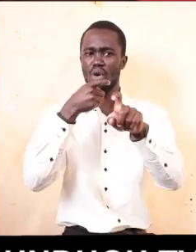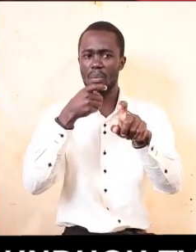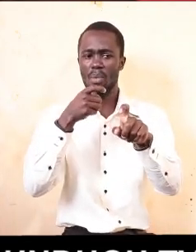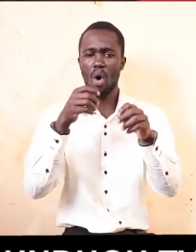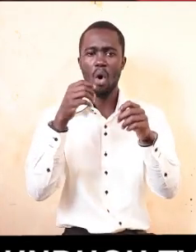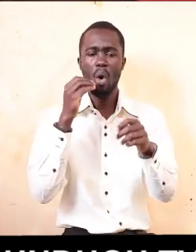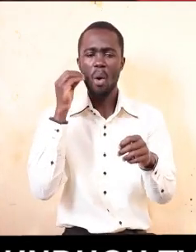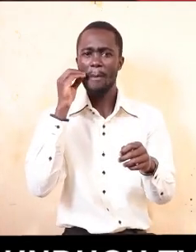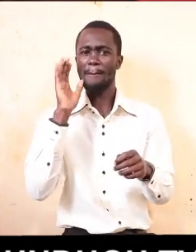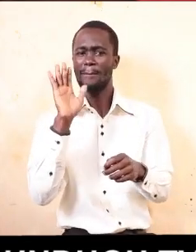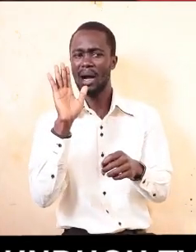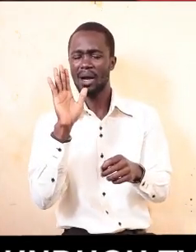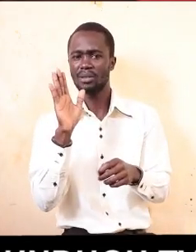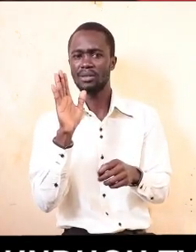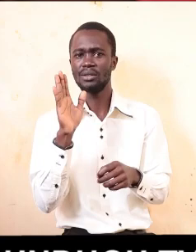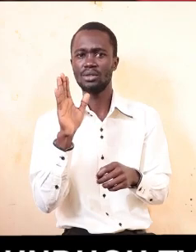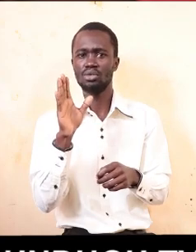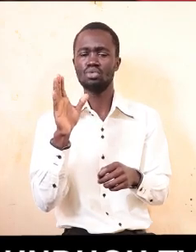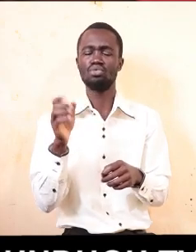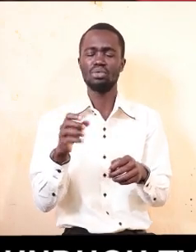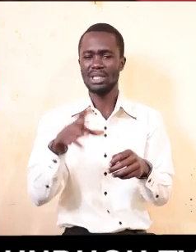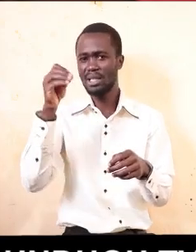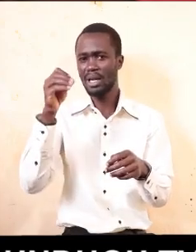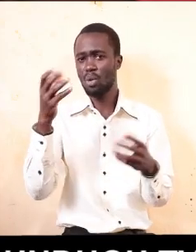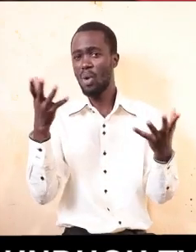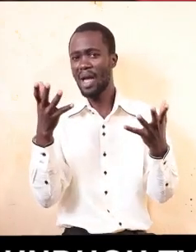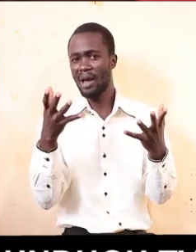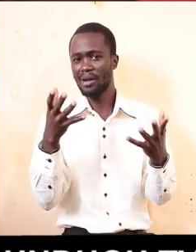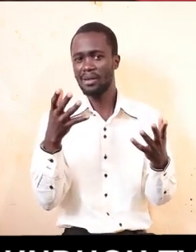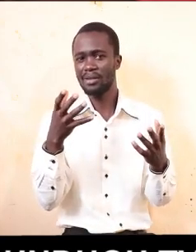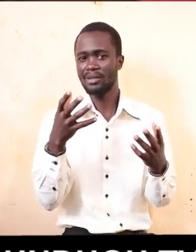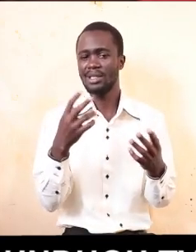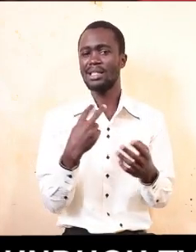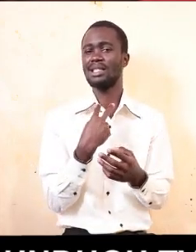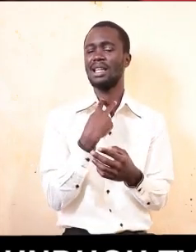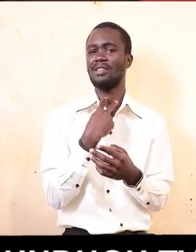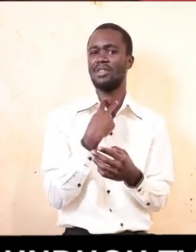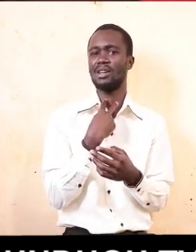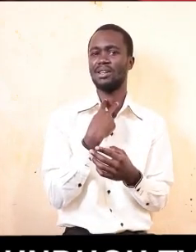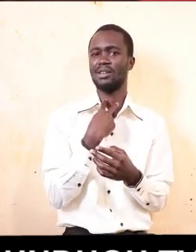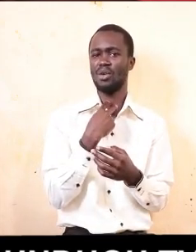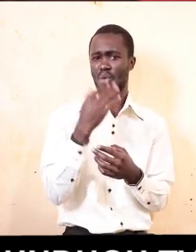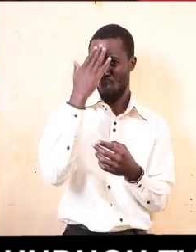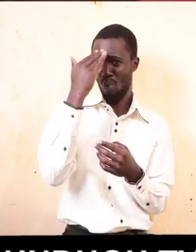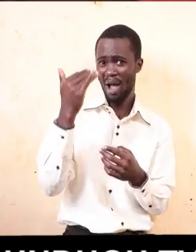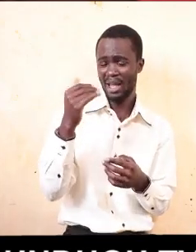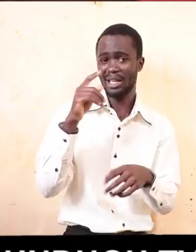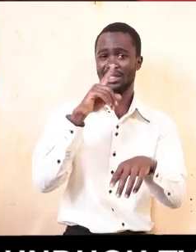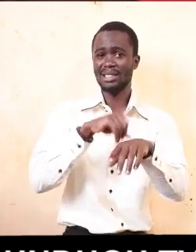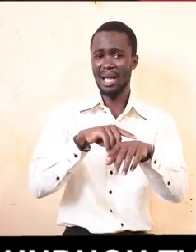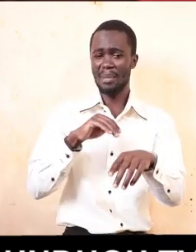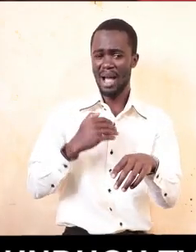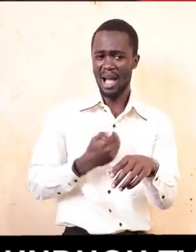na wakiwa mateka kama njia ya kuwahukumu. Kwa sababu tukitenda